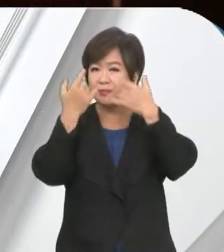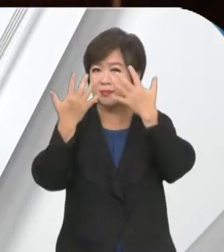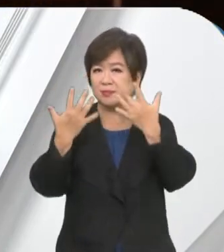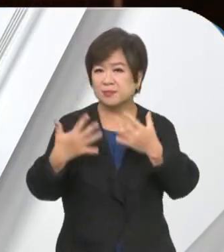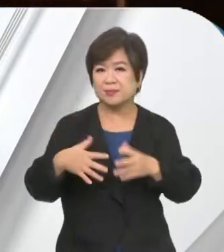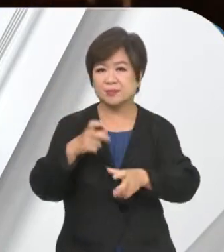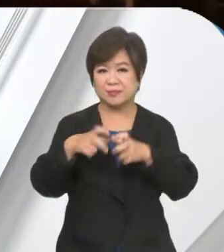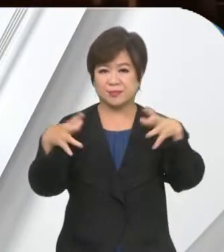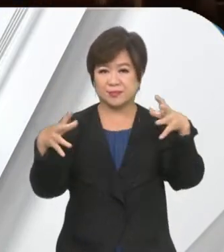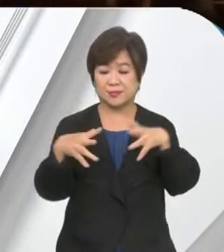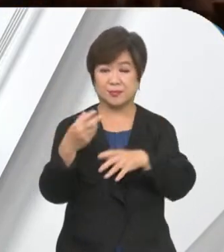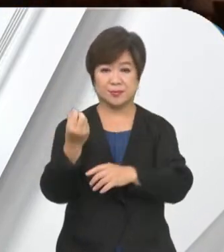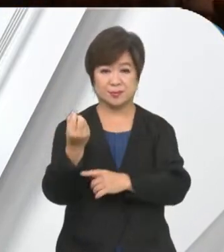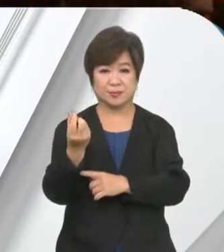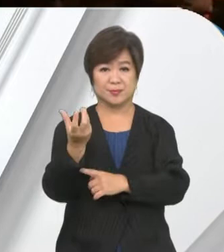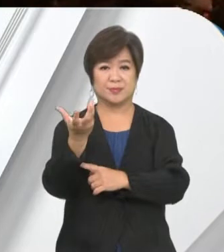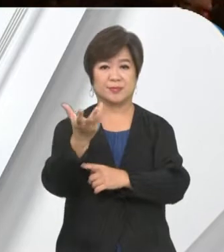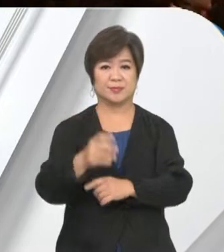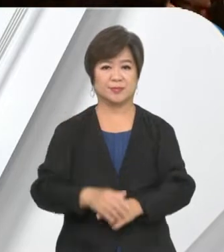的有同发。